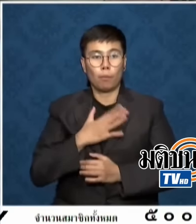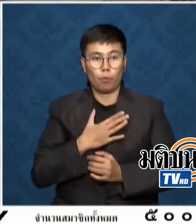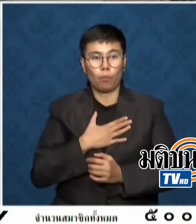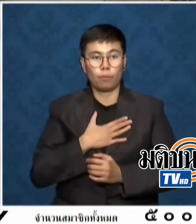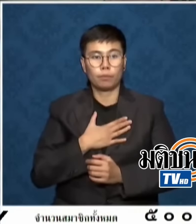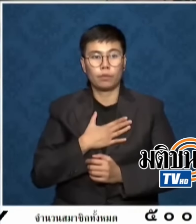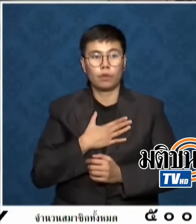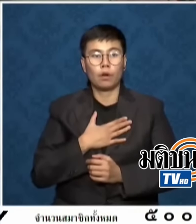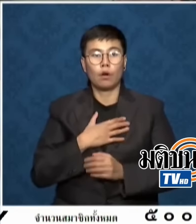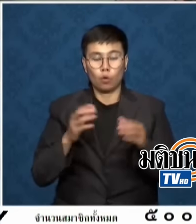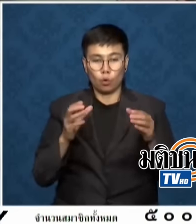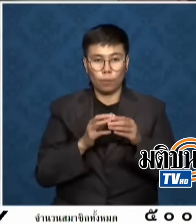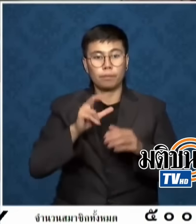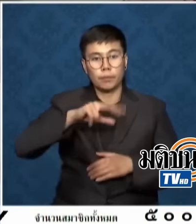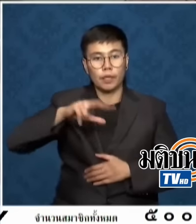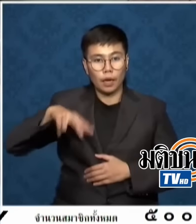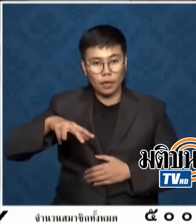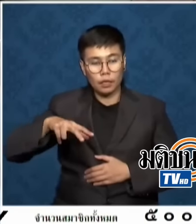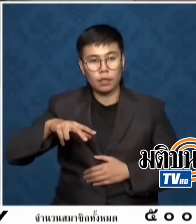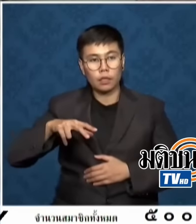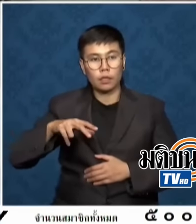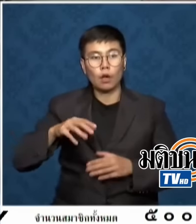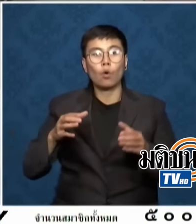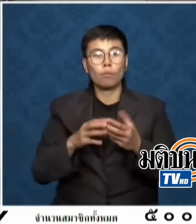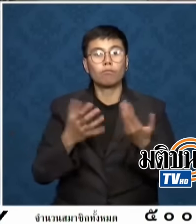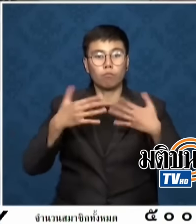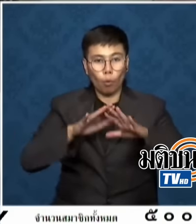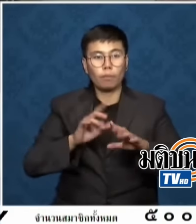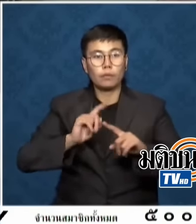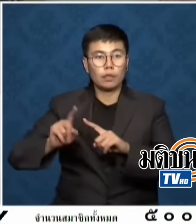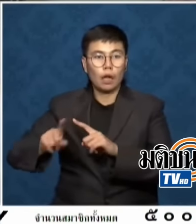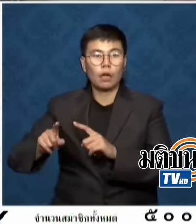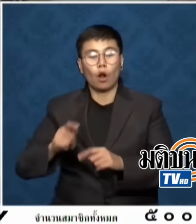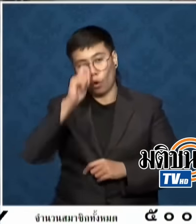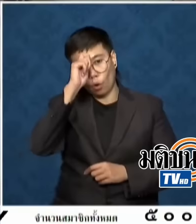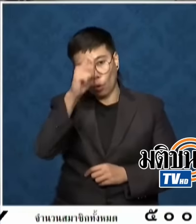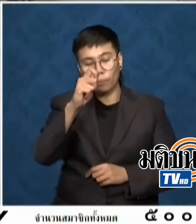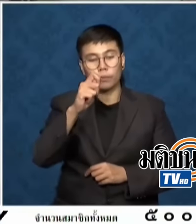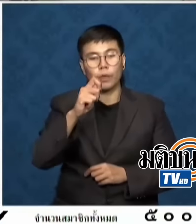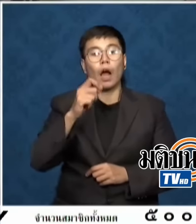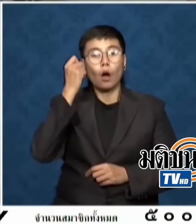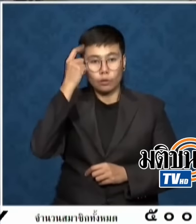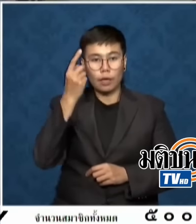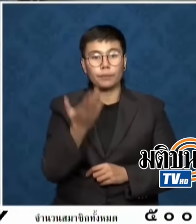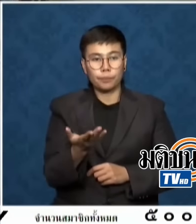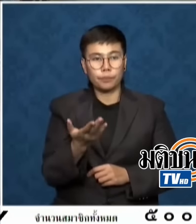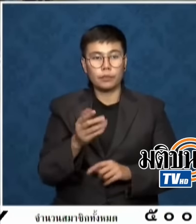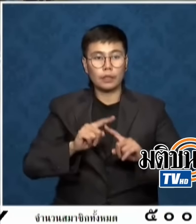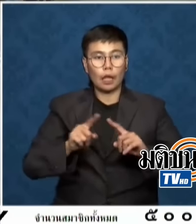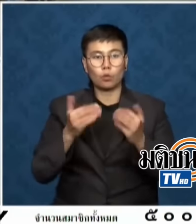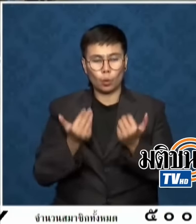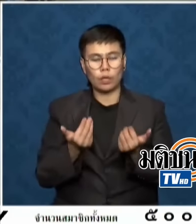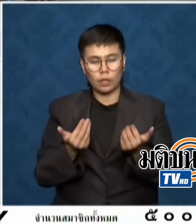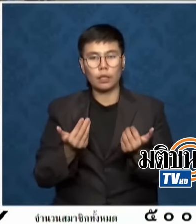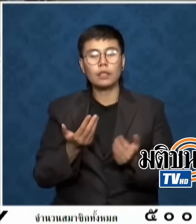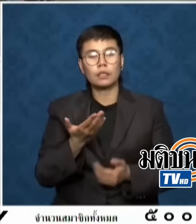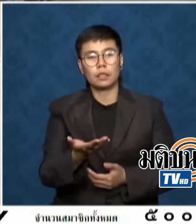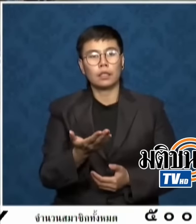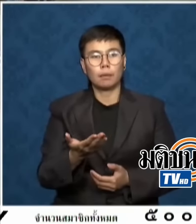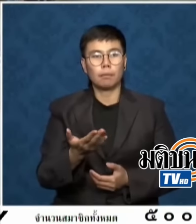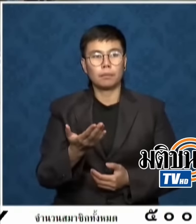วก็ชาวพรรคเพื่อไทยแล้วก็พรรคร่วมทั้งหลายเนี่ยรักแล้วก็เคารพแล้วก็เข้าใจแต่ว่าตรงนี้เนี่ย